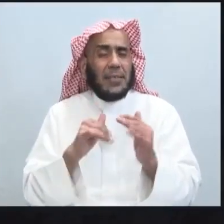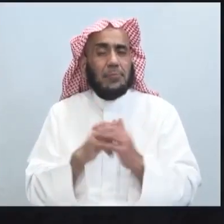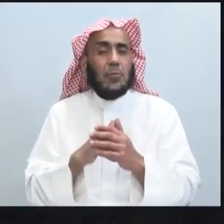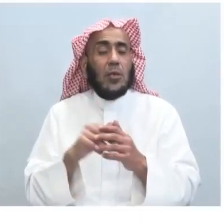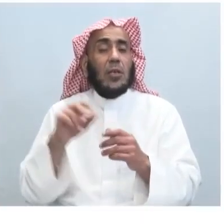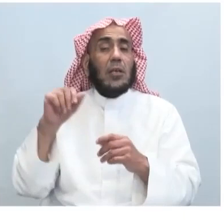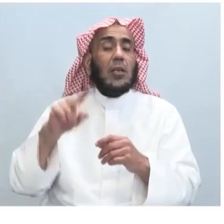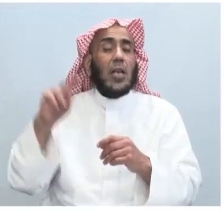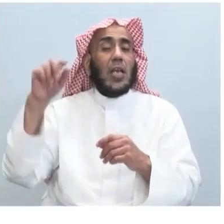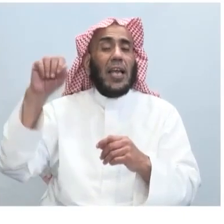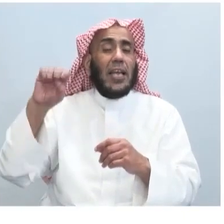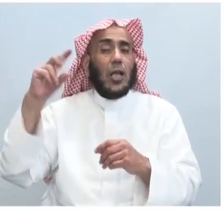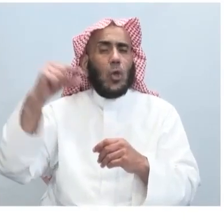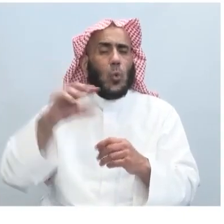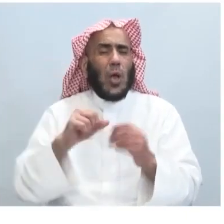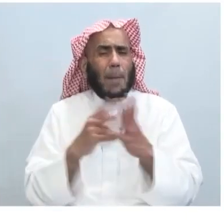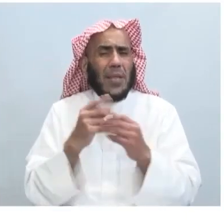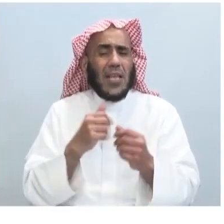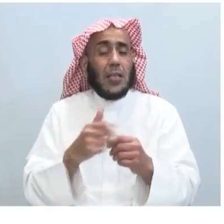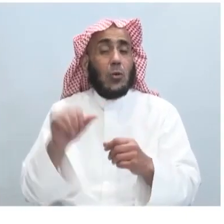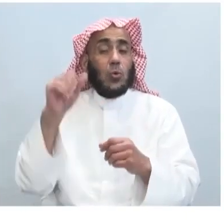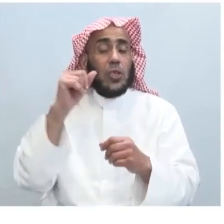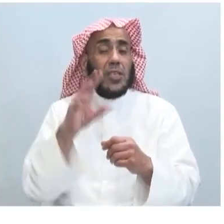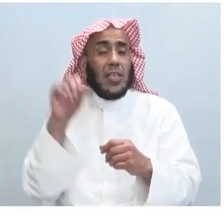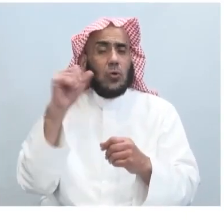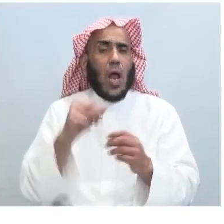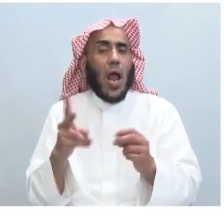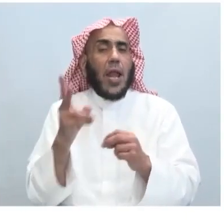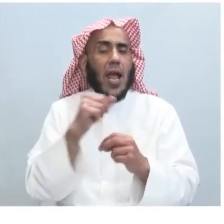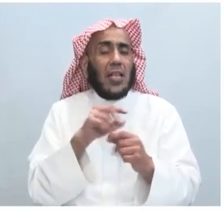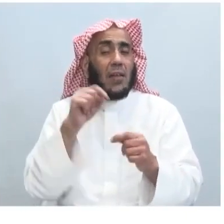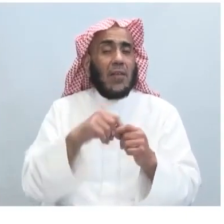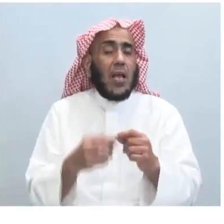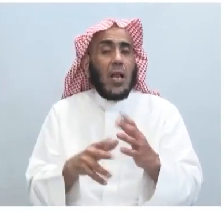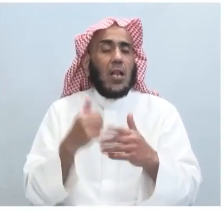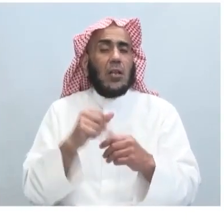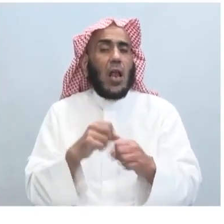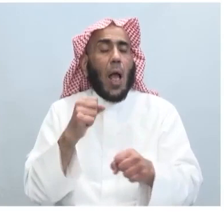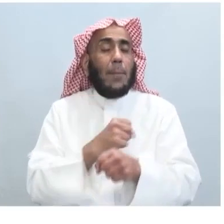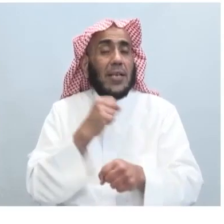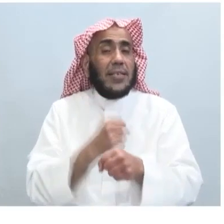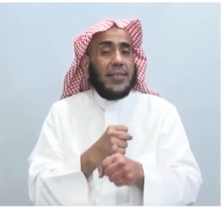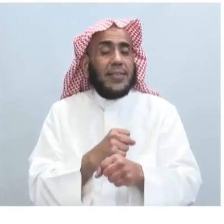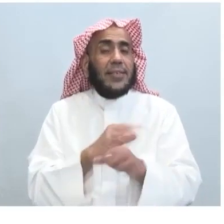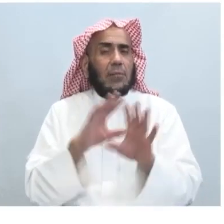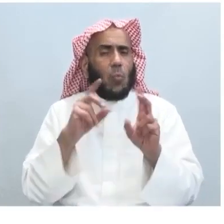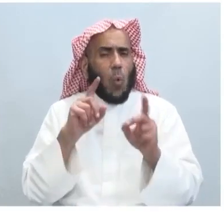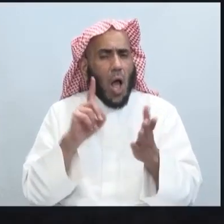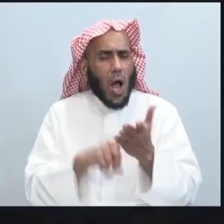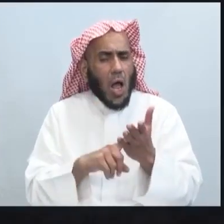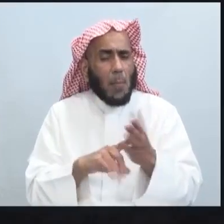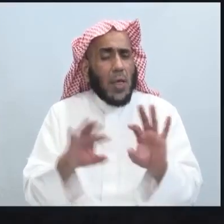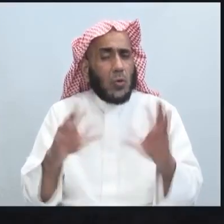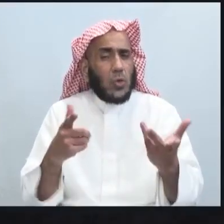للكي اي كيو ان كميه اكسيد النيتروجين الناتج في النواتج عمليا تكون